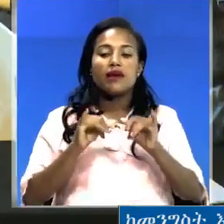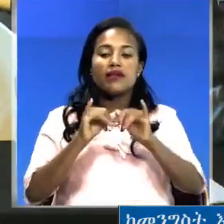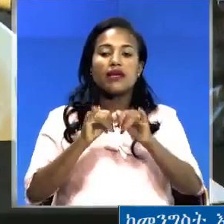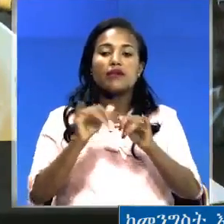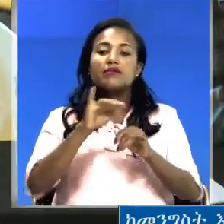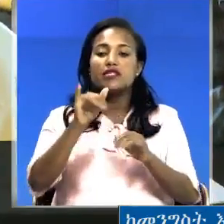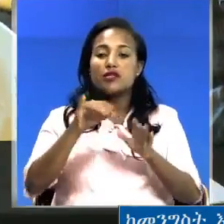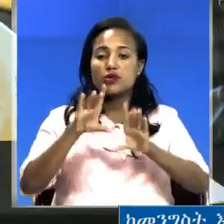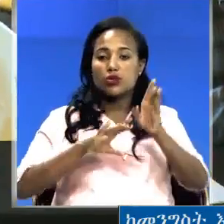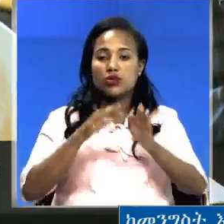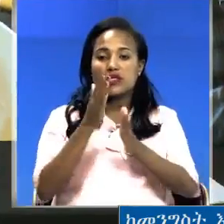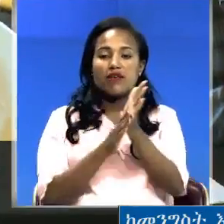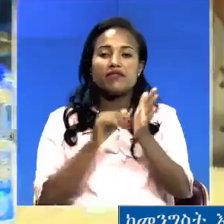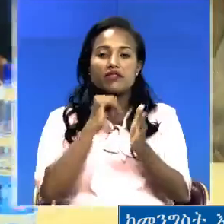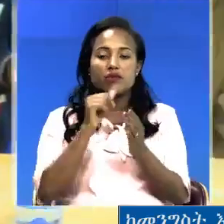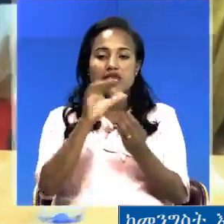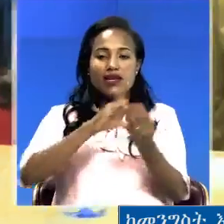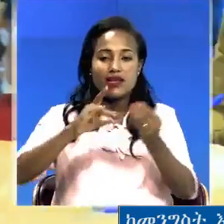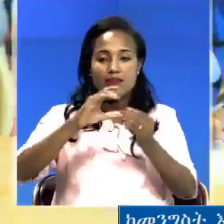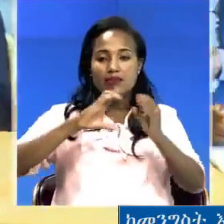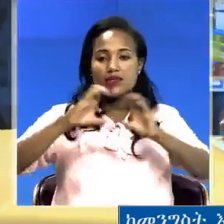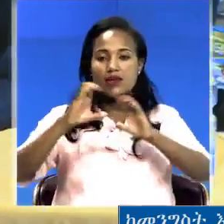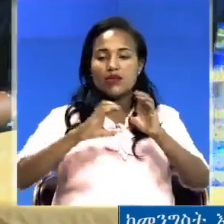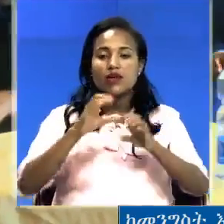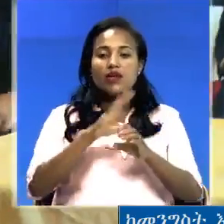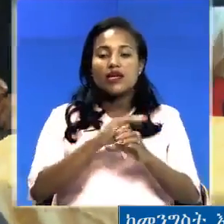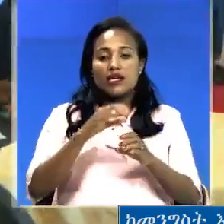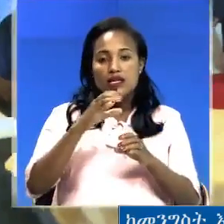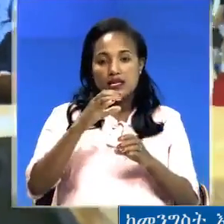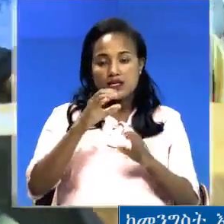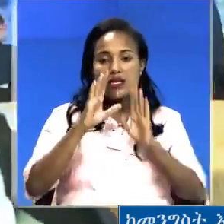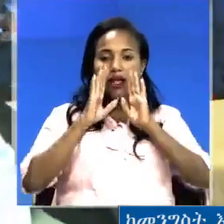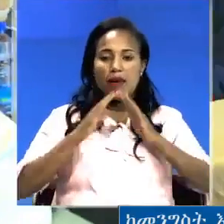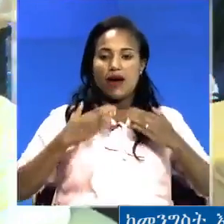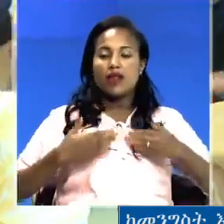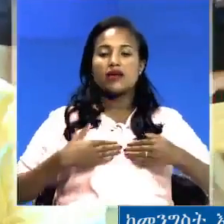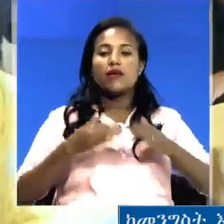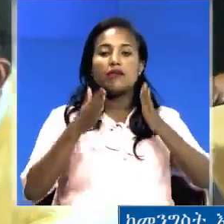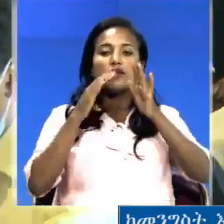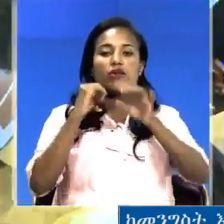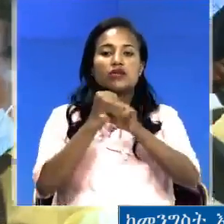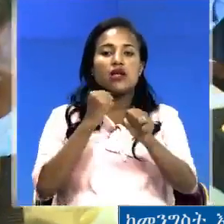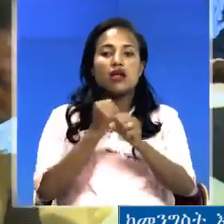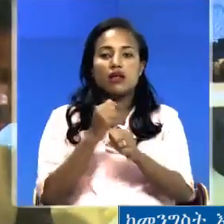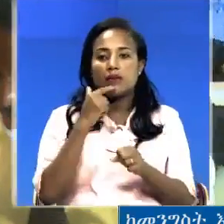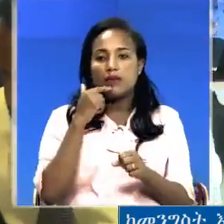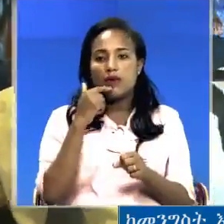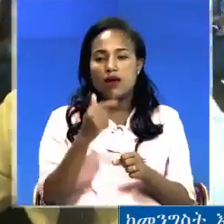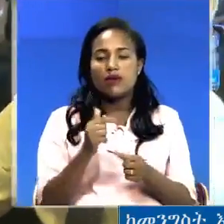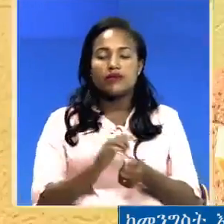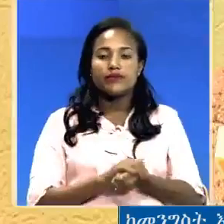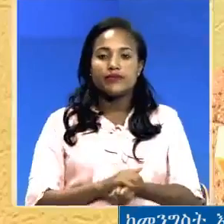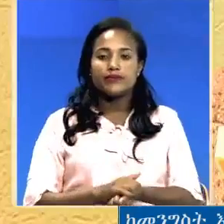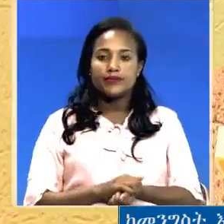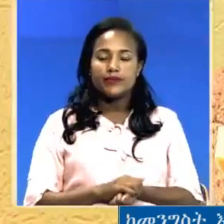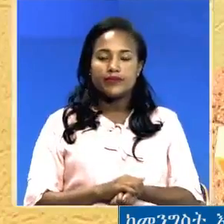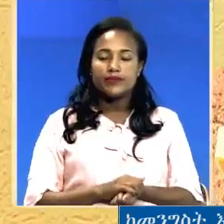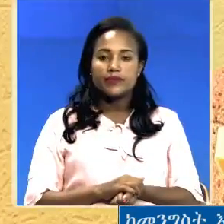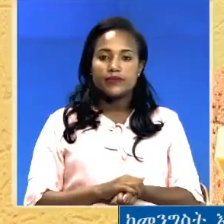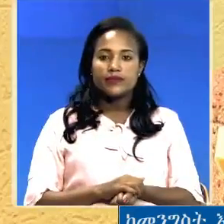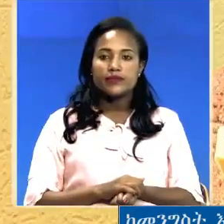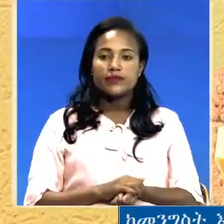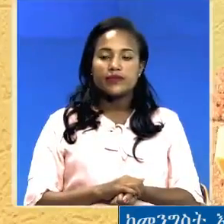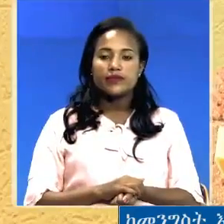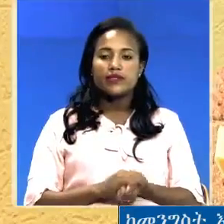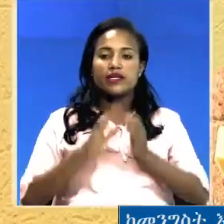ድርጊቶች እንዳይከሰቱ ከክልል መስተዳደሮችና ከጸጥታ መዋቅሩ ጋር በትኩረት ይሰራል ብሏል የትራንስፖርት ሚኒስትሯ ወይዘሮ ዳግማዊት ሞገስ። ከጸጥታ